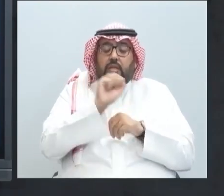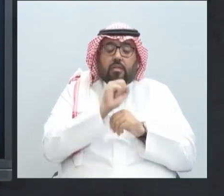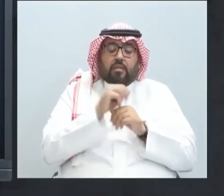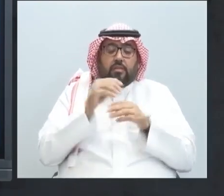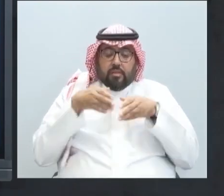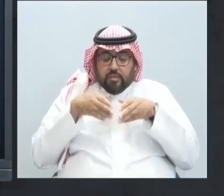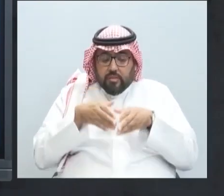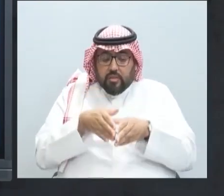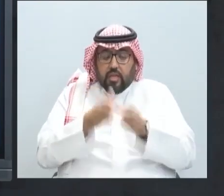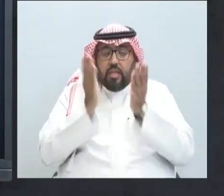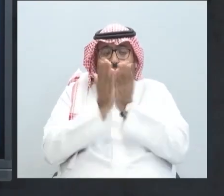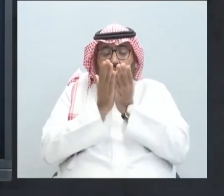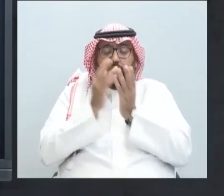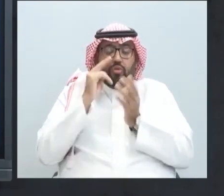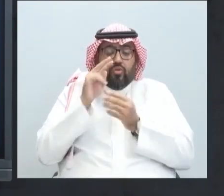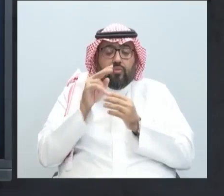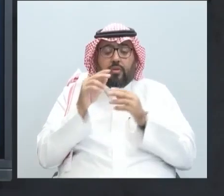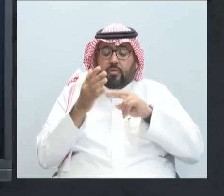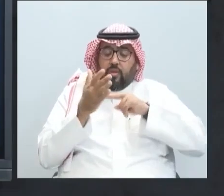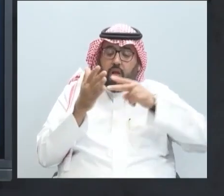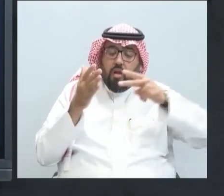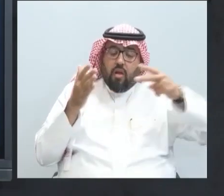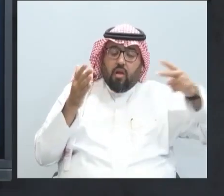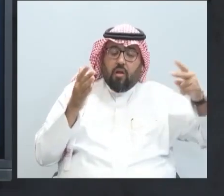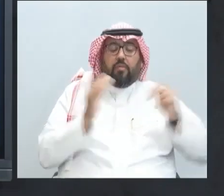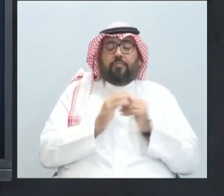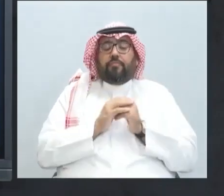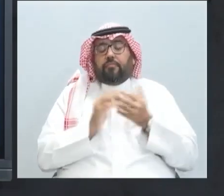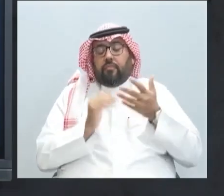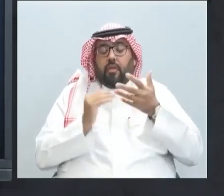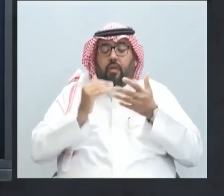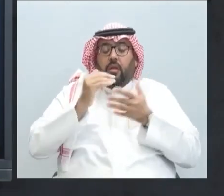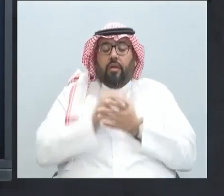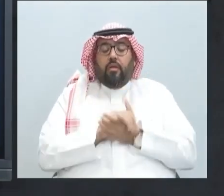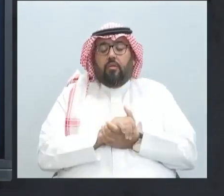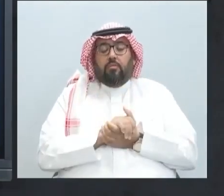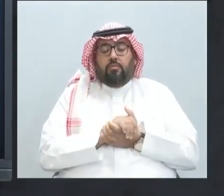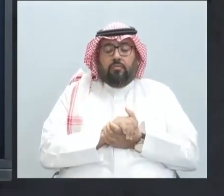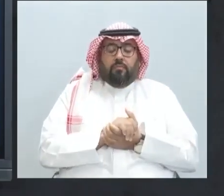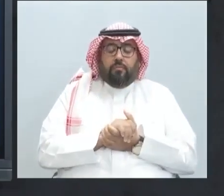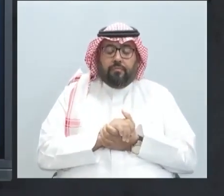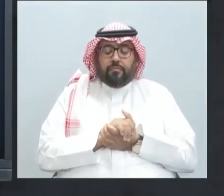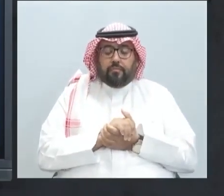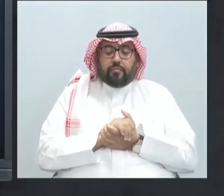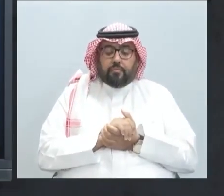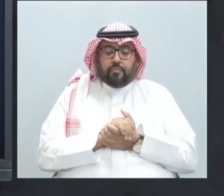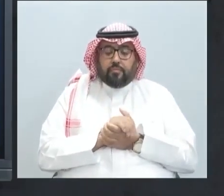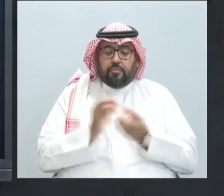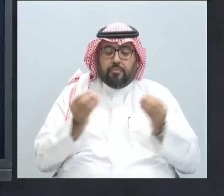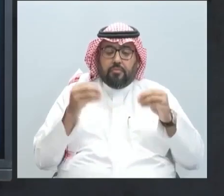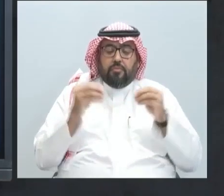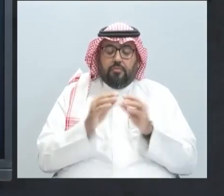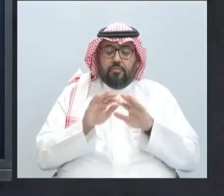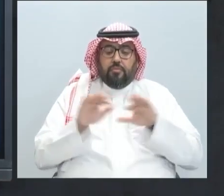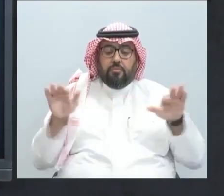دراستنا لهذه المرحله سوف نشاهد التغيرات اللي تحدث لهذه الماده الوراثيه عندما تتضاعف هذه الماده عندما